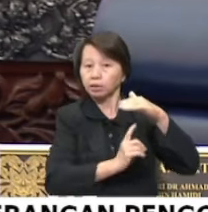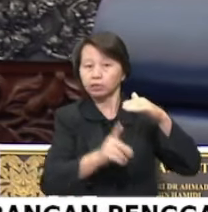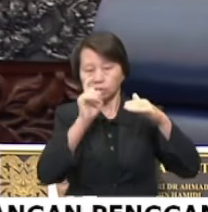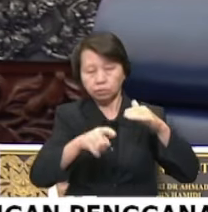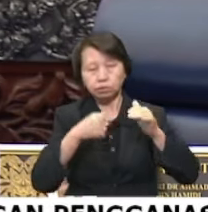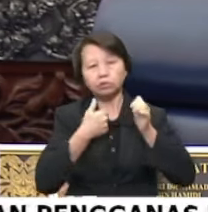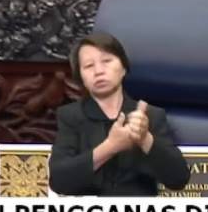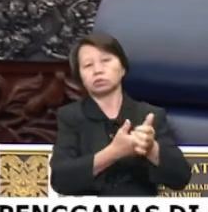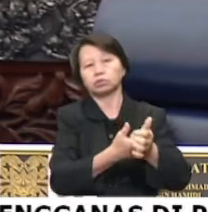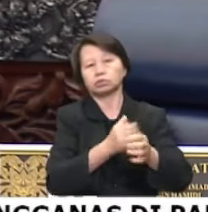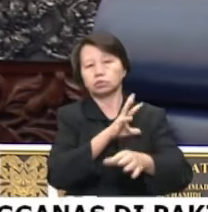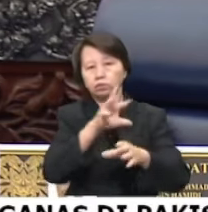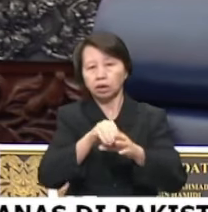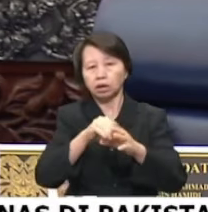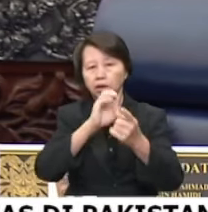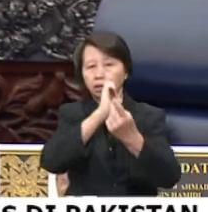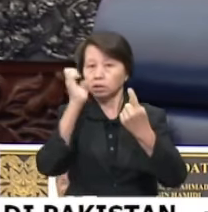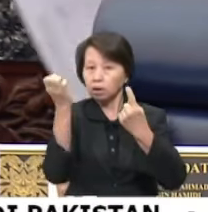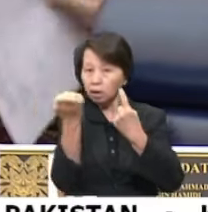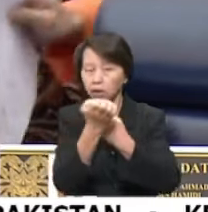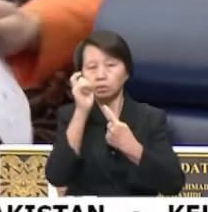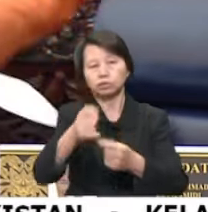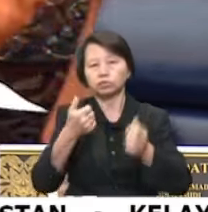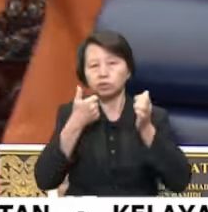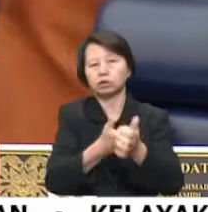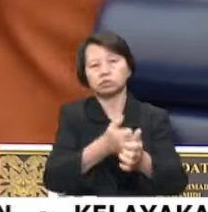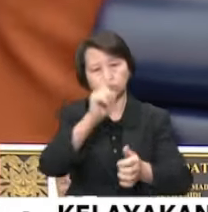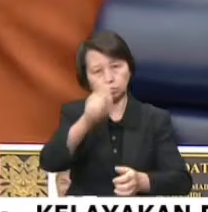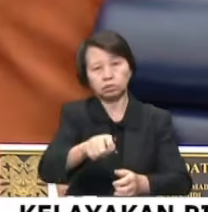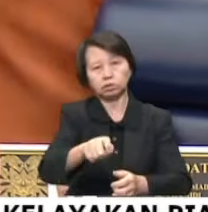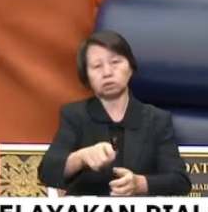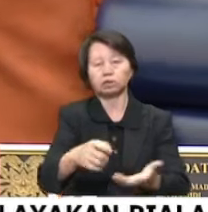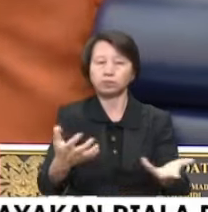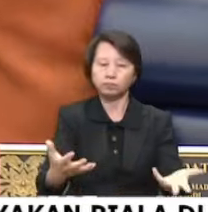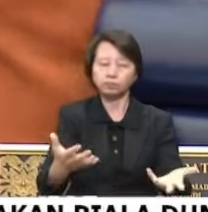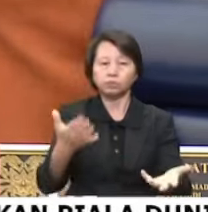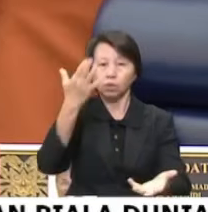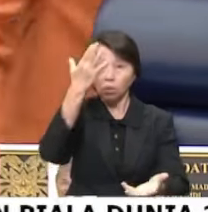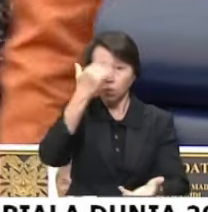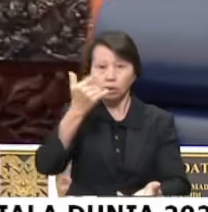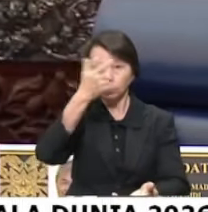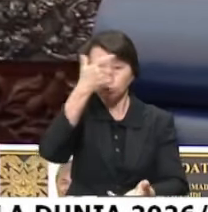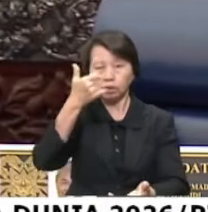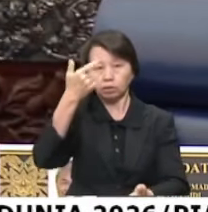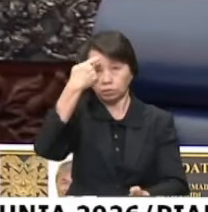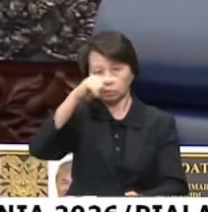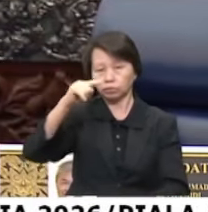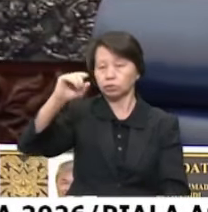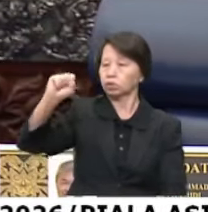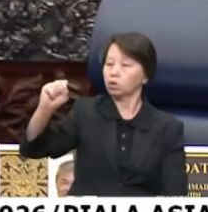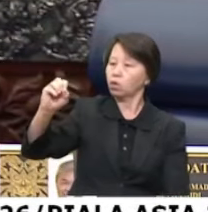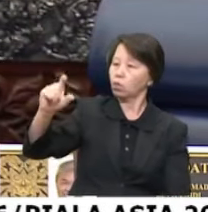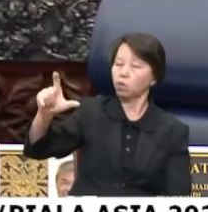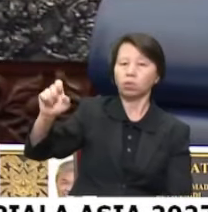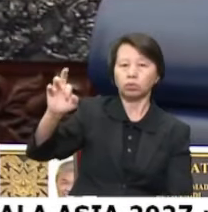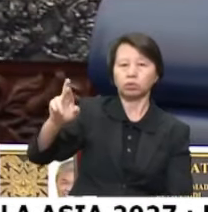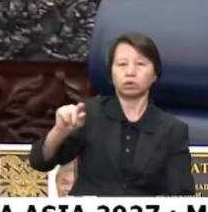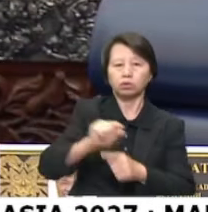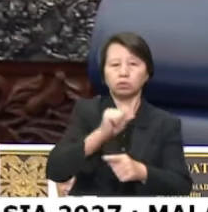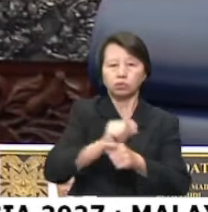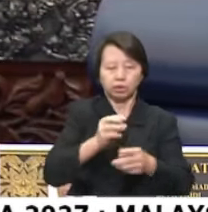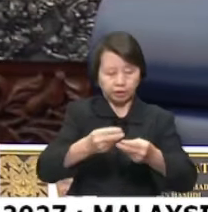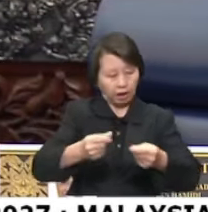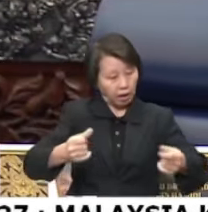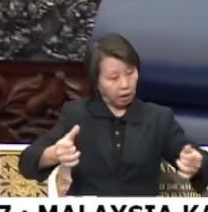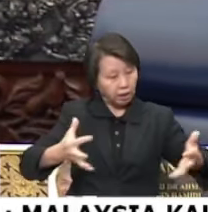segi termasuklah environment dan sebagainya perlu dipatuhi. Sebab untuk solar memang menggunakan tanah yang besar, sebab